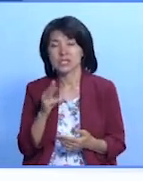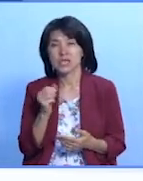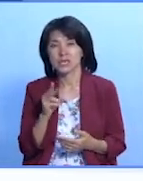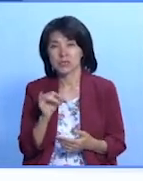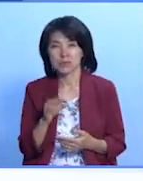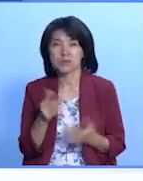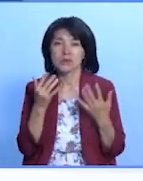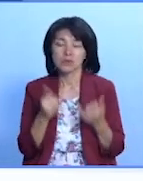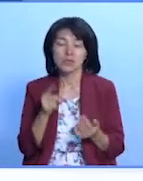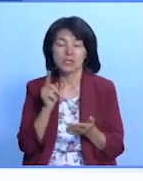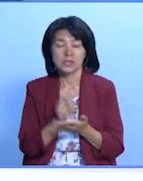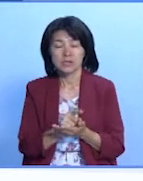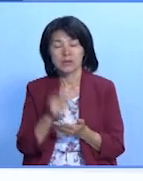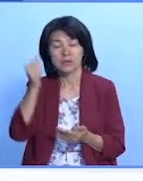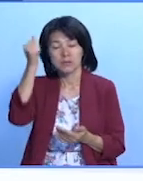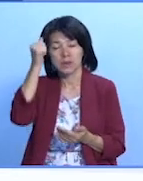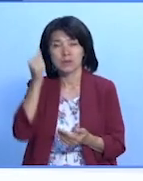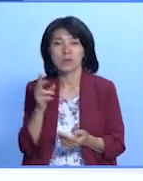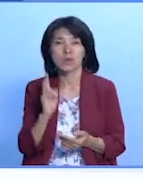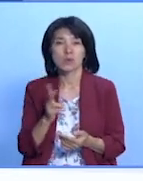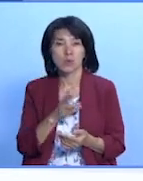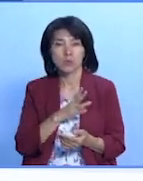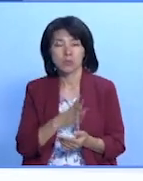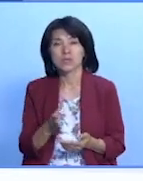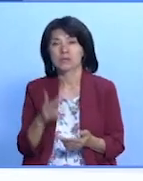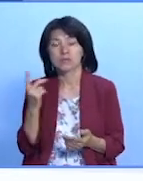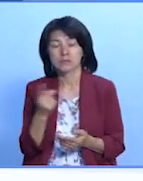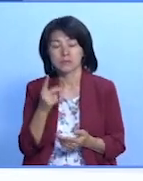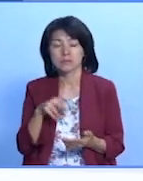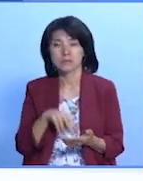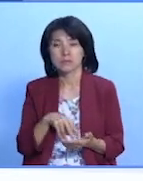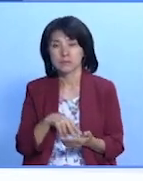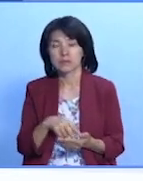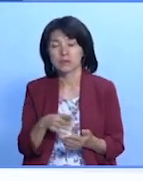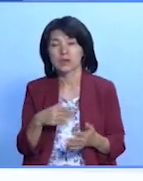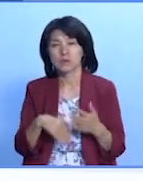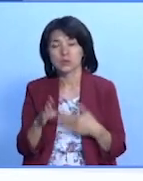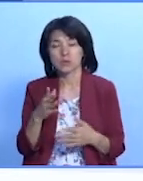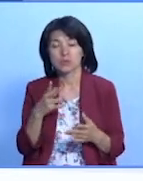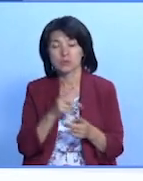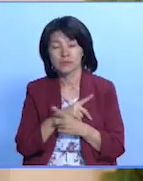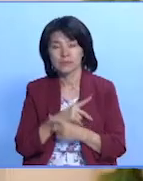должны хранить память о тех, кто стоял на передовой в нелегкой борьбе и покинул этот мир.